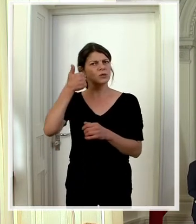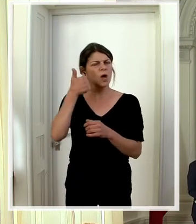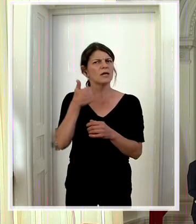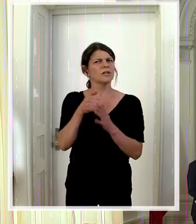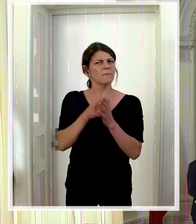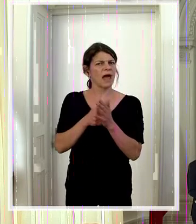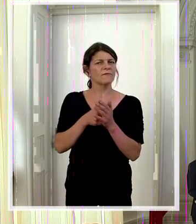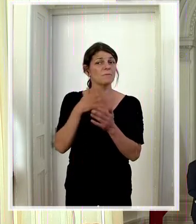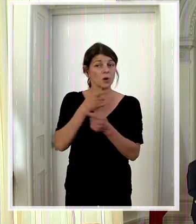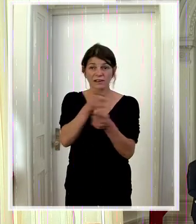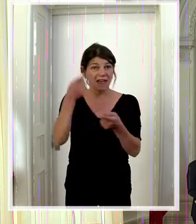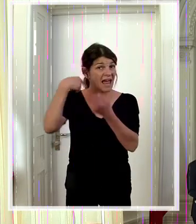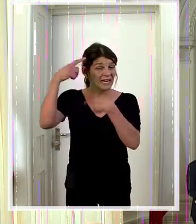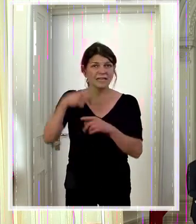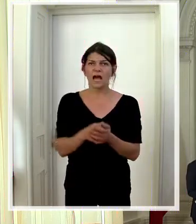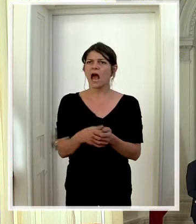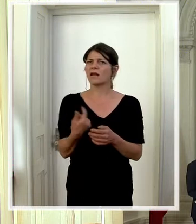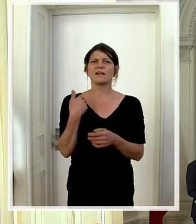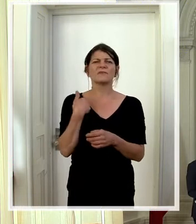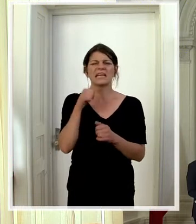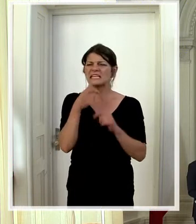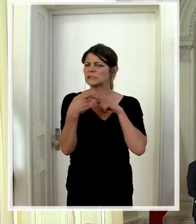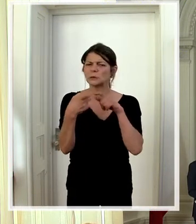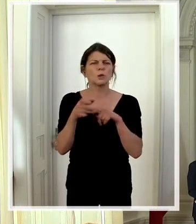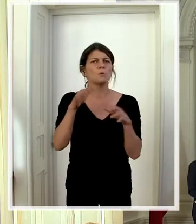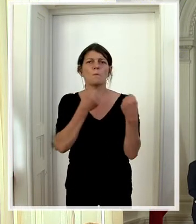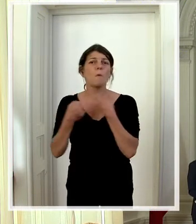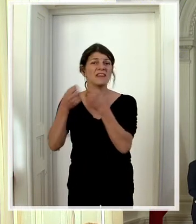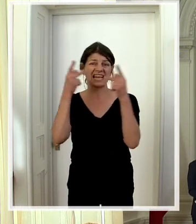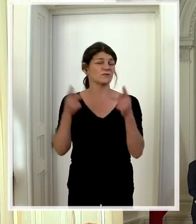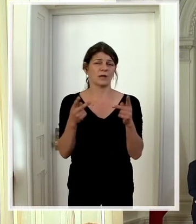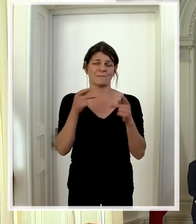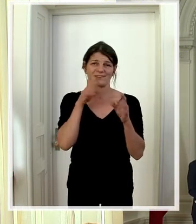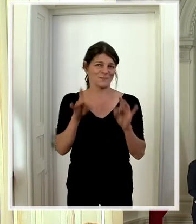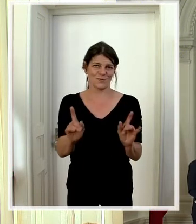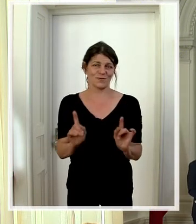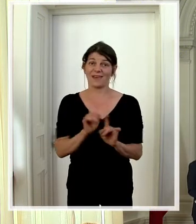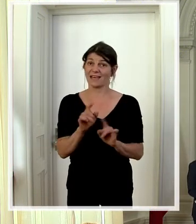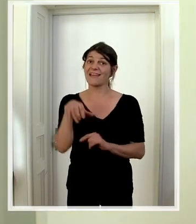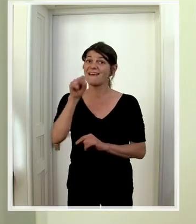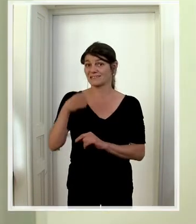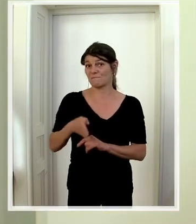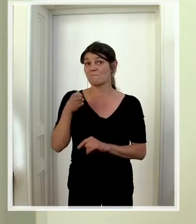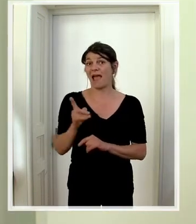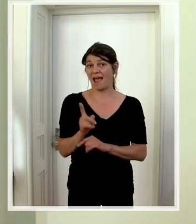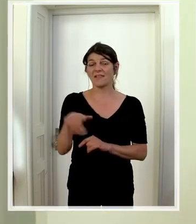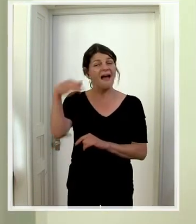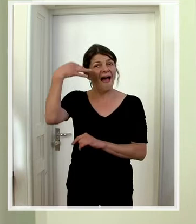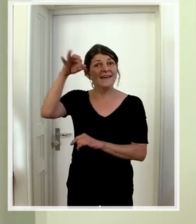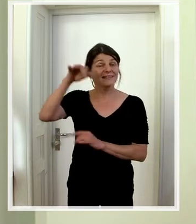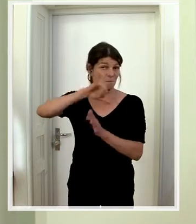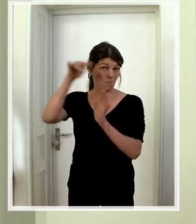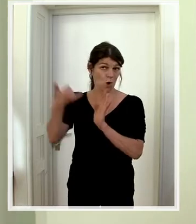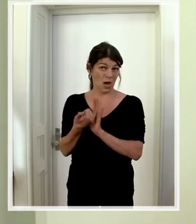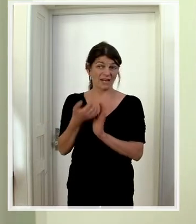einleitend daran erinnern, dass wir hier nicht über das Mobilitätskonzept abstimmen, sondern über die S-Bahn. Das ist also ein singuläres Projekt,